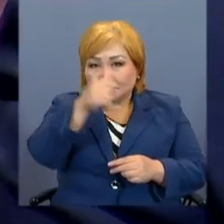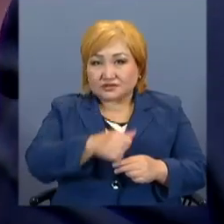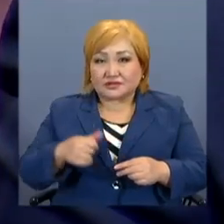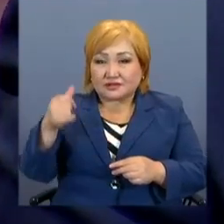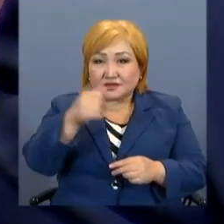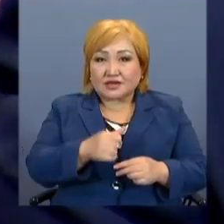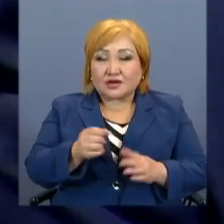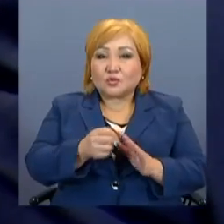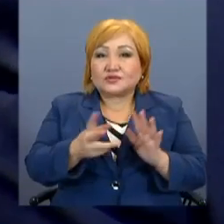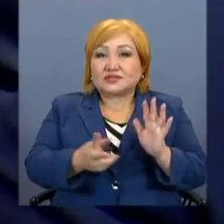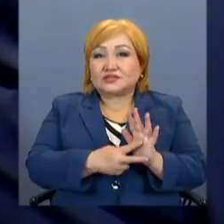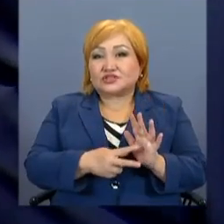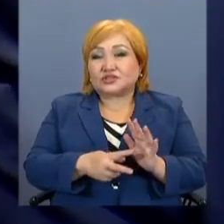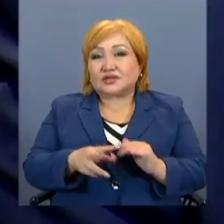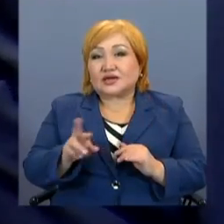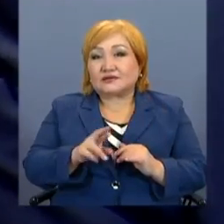18 қаңтар айында